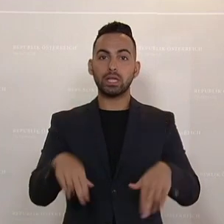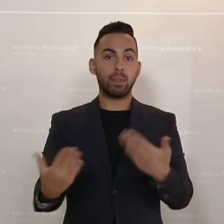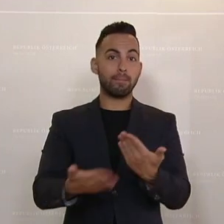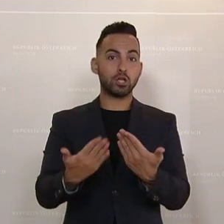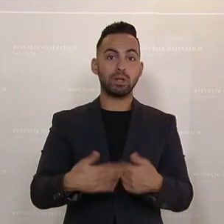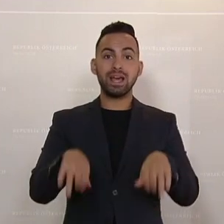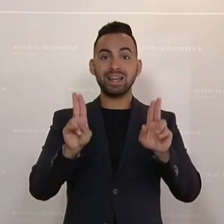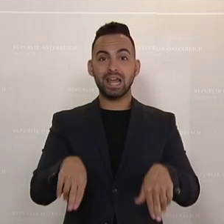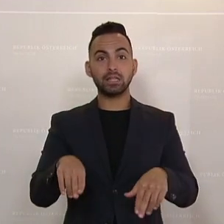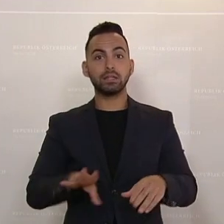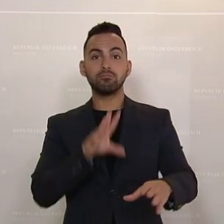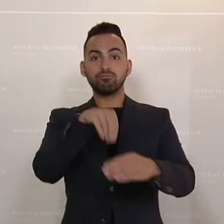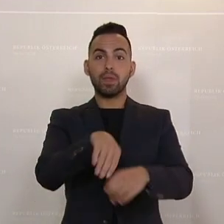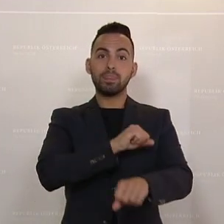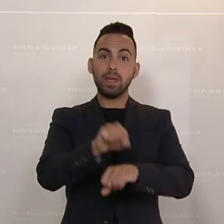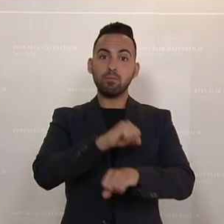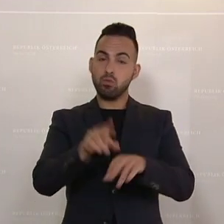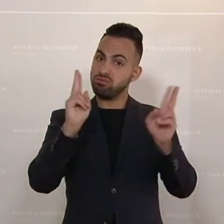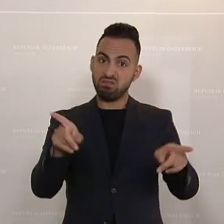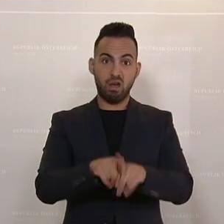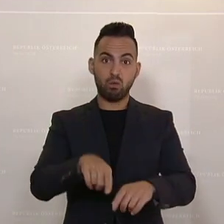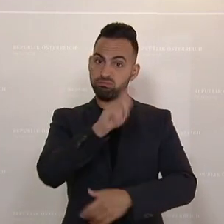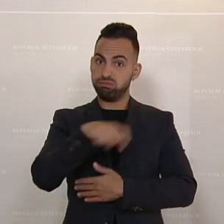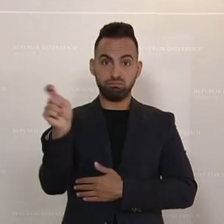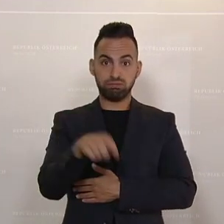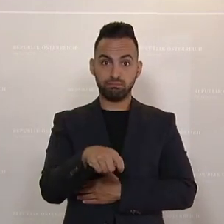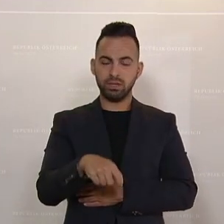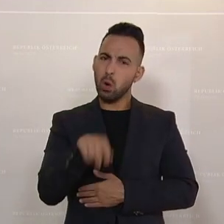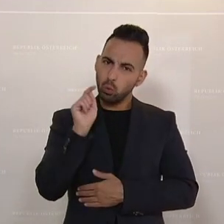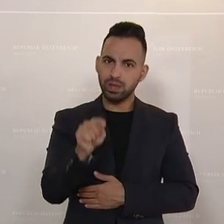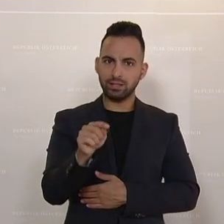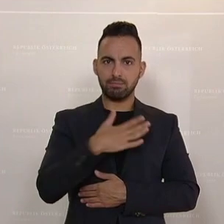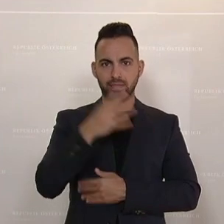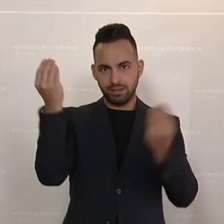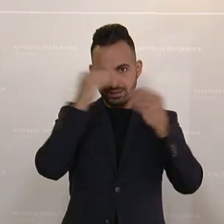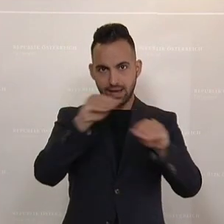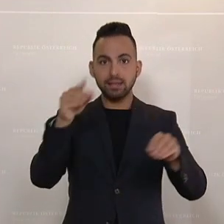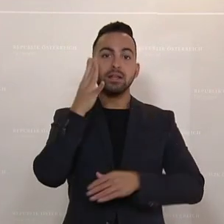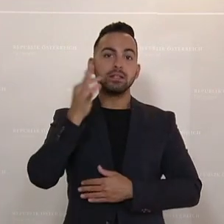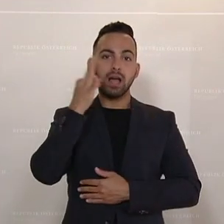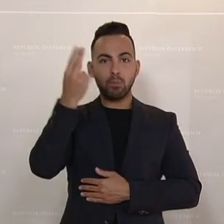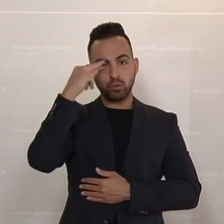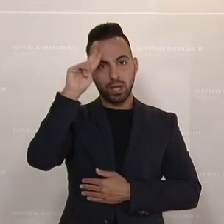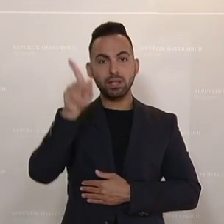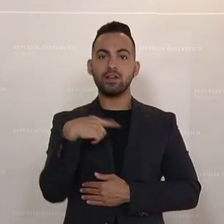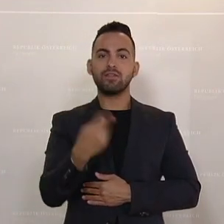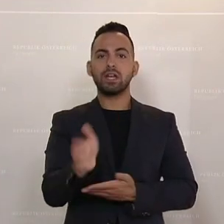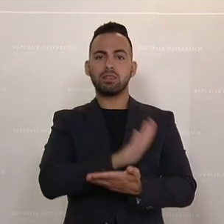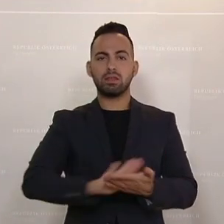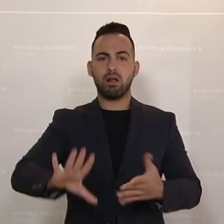das Recht zur Teilnahme an Demonstrationen, davon betroffen sein kann. Und das, meine sehr geehrten Damen, werden wir Freiheitliche niemals